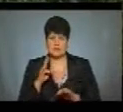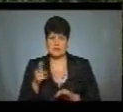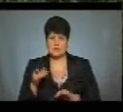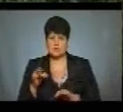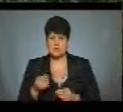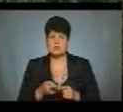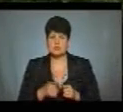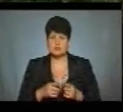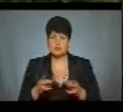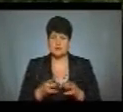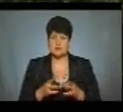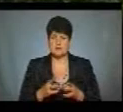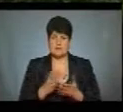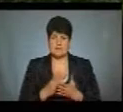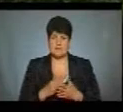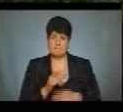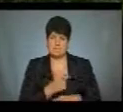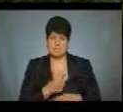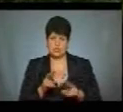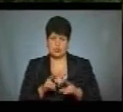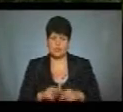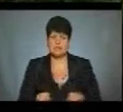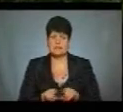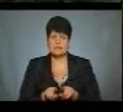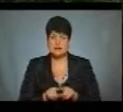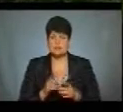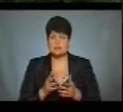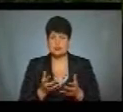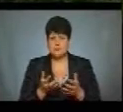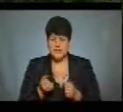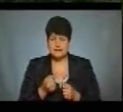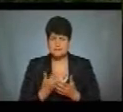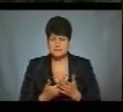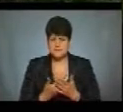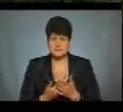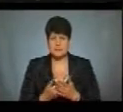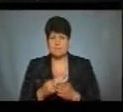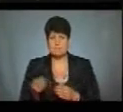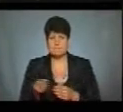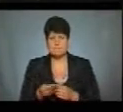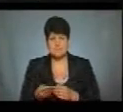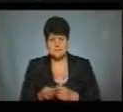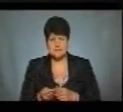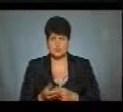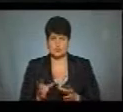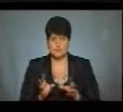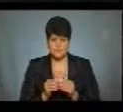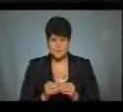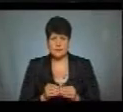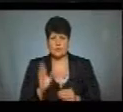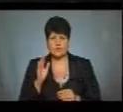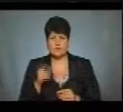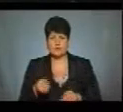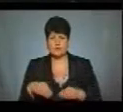цього потрібно пройти медогляд. Також працівники Держпродспоживслужби братимуть зразки піску з водойм. Потім результати надішлють орендодавцям